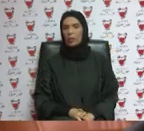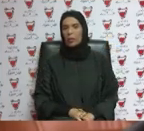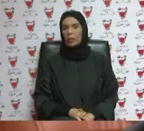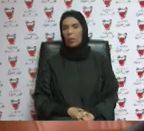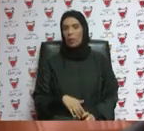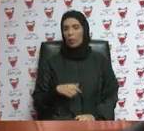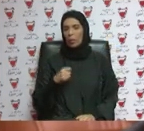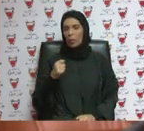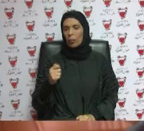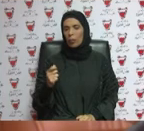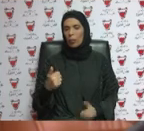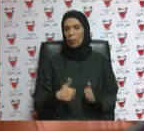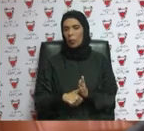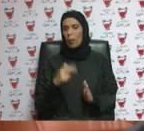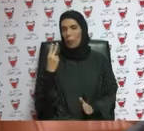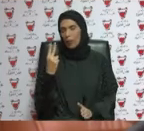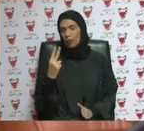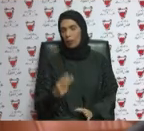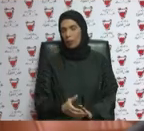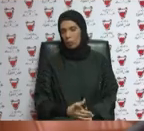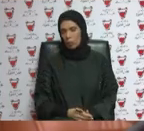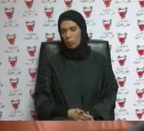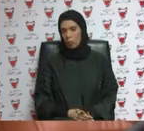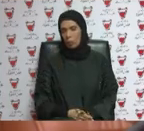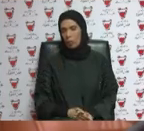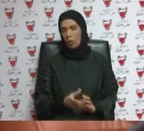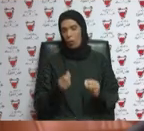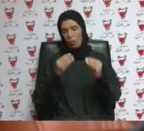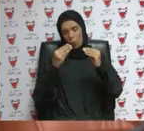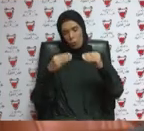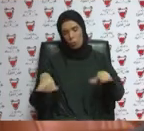تدفع الرواتب مرتين، لأن هذا فيه إهدار للمال العام.